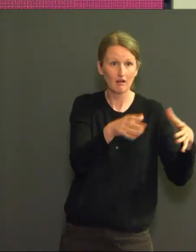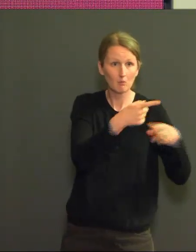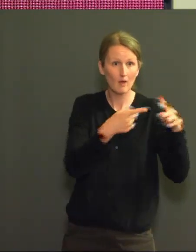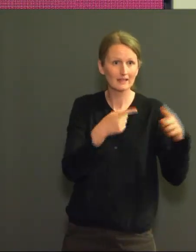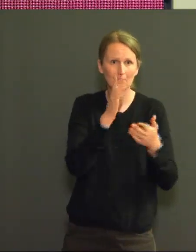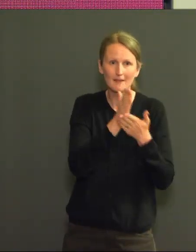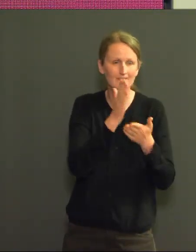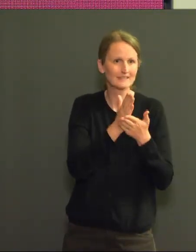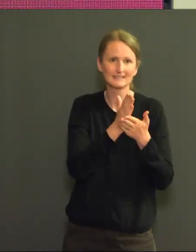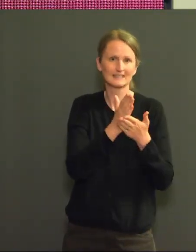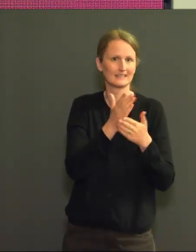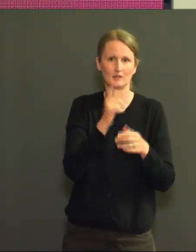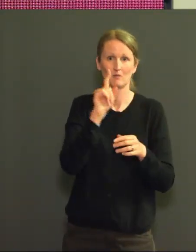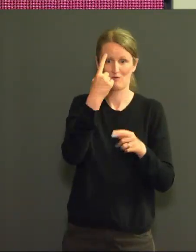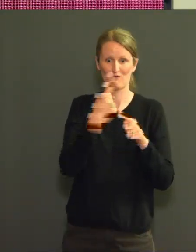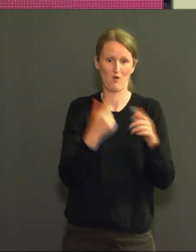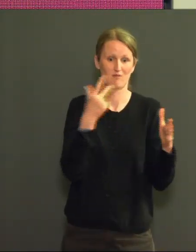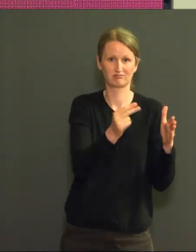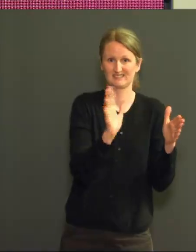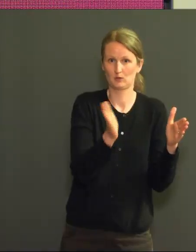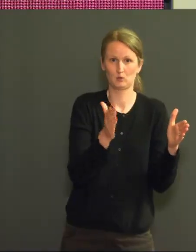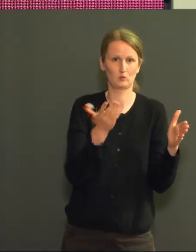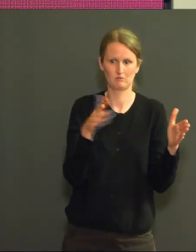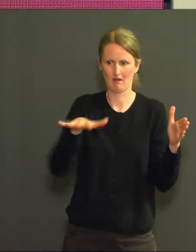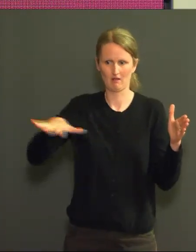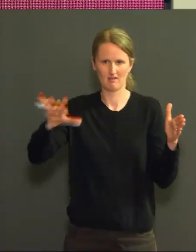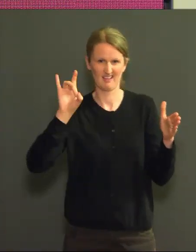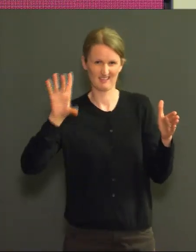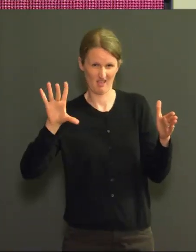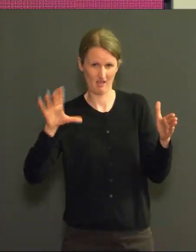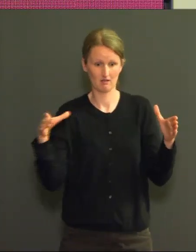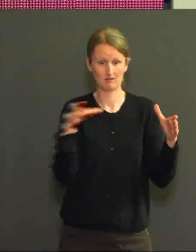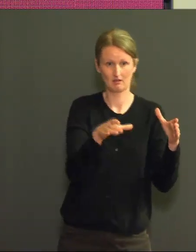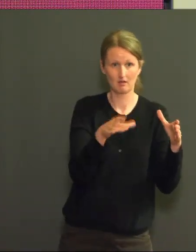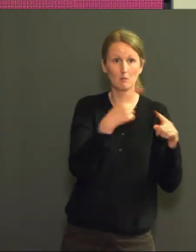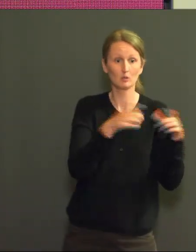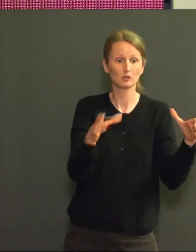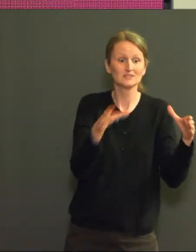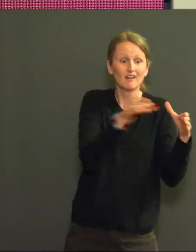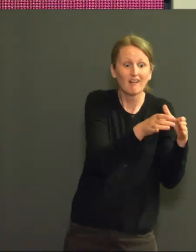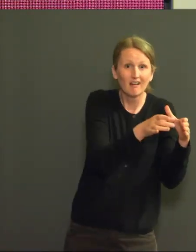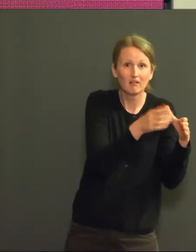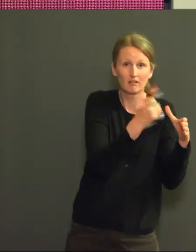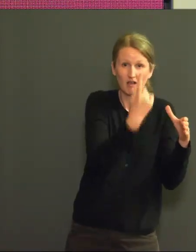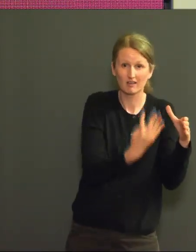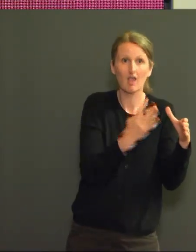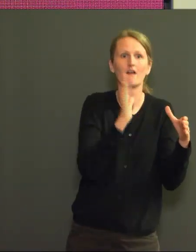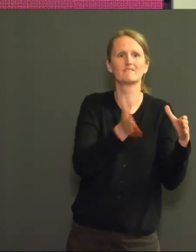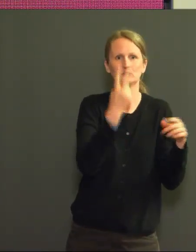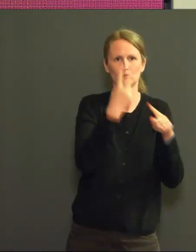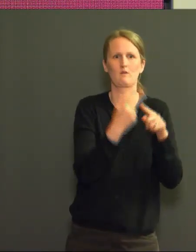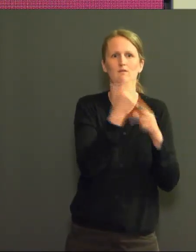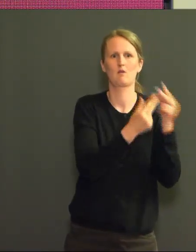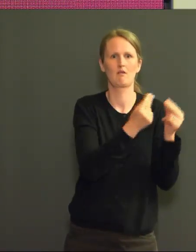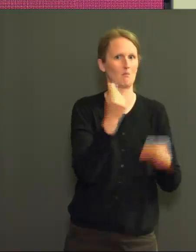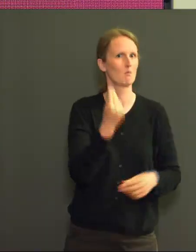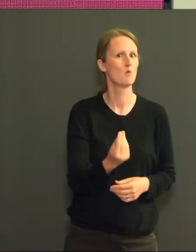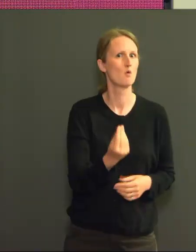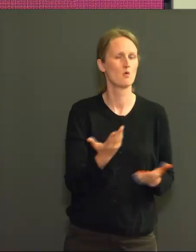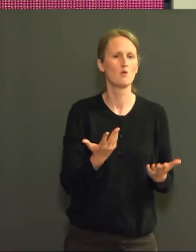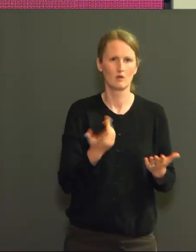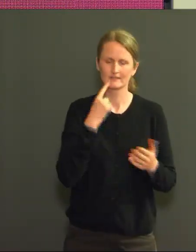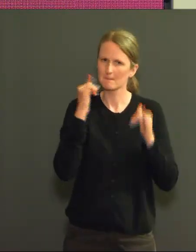sait en effet que pour avoir une protection optimale, tant pour soi-même que pour éviter la transmission du virus à d'autres, 2 injections, ou en tout cas un